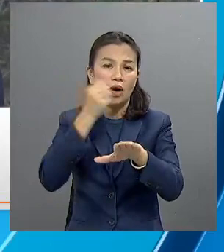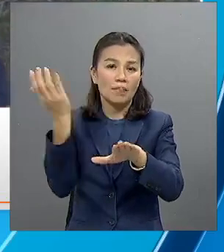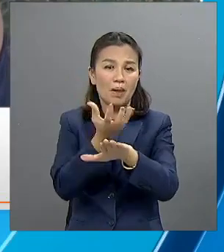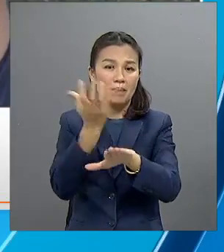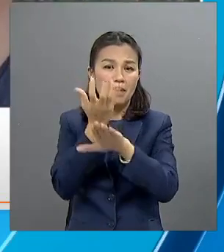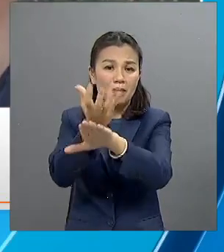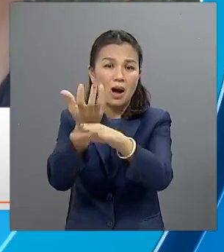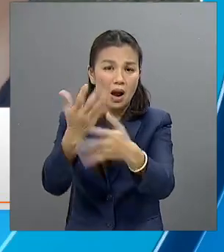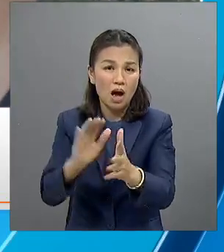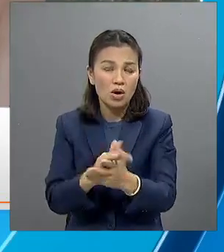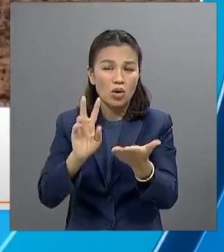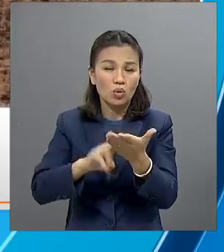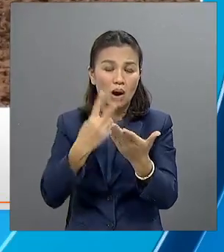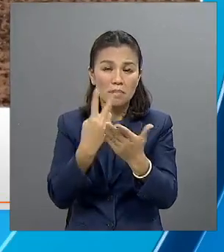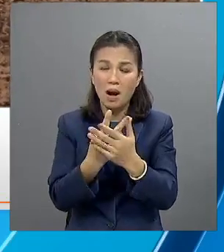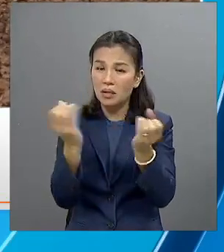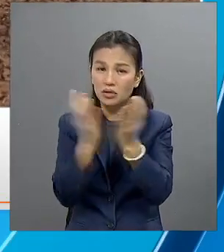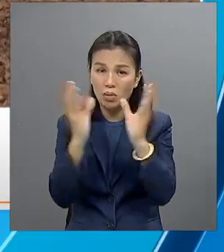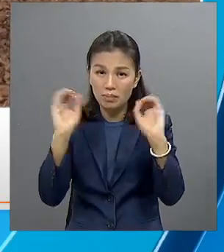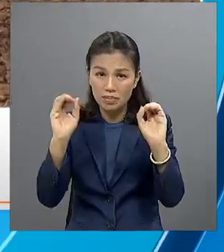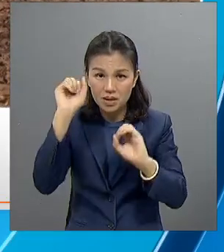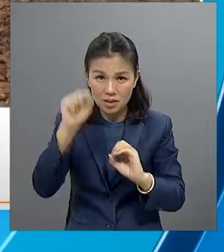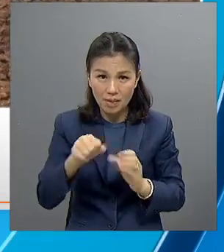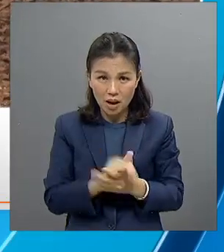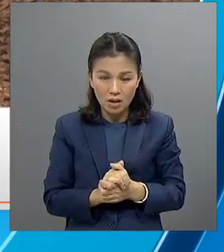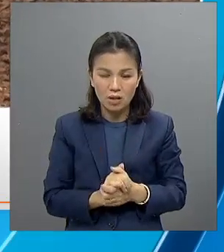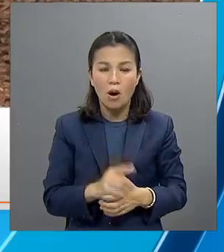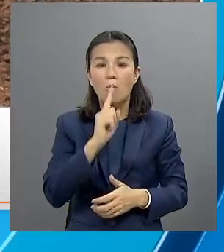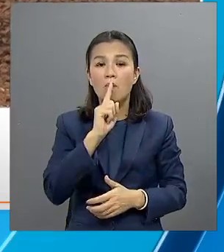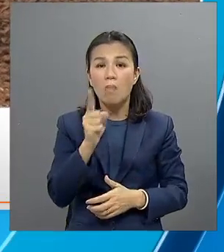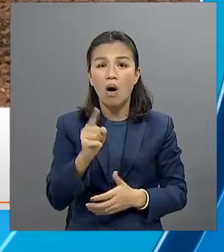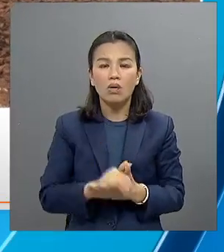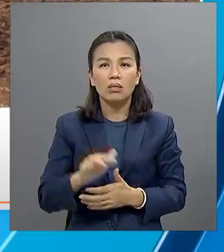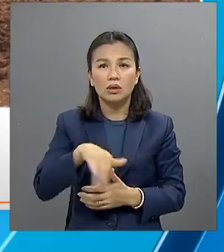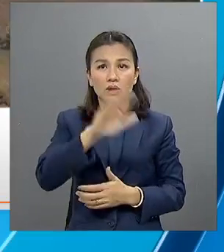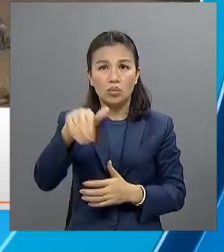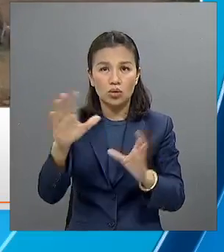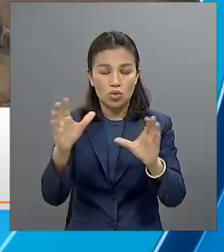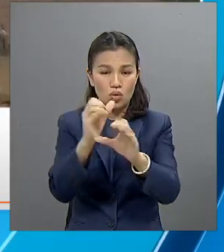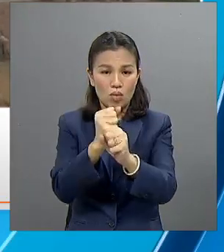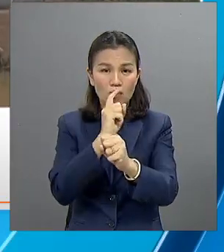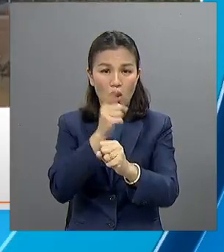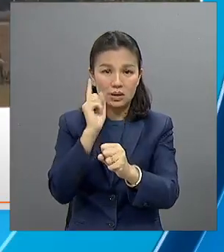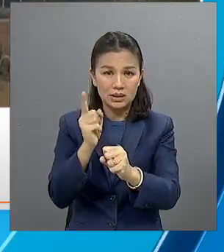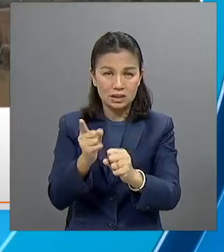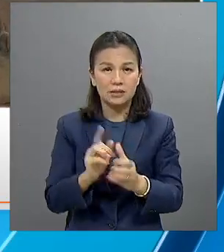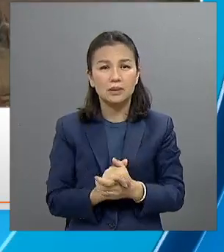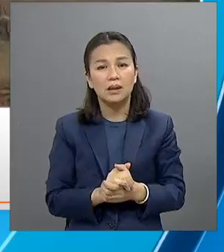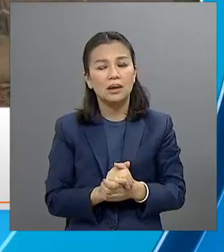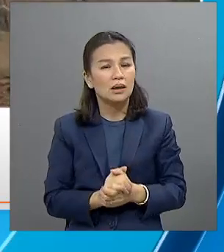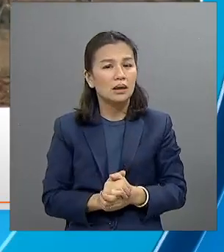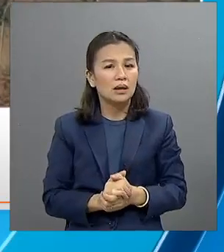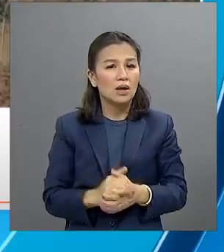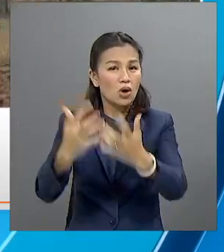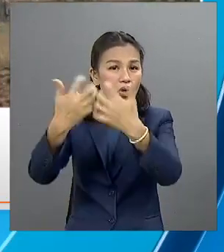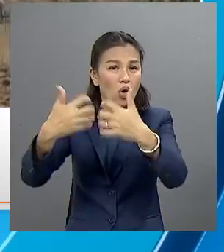ออนุญาตเรียนนี้นะครับว่าก่อนหน้านี้เองเนี่ยคือจังหวัดเองเนี่ยก็ต้องมองภาพหลายๆอย่างเพราะก่อนหน้านี้เองนะครับก็ทางโรงงานเนี่ยประกาศปิดหีบวันที่